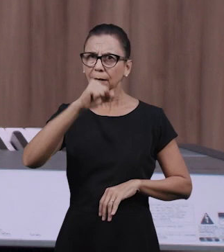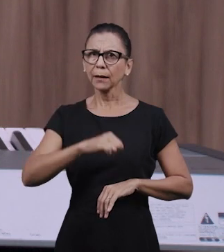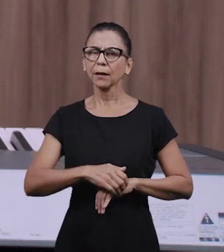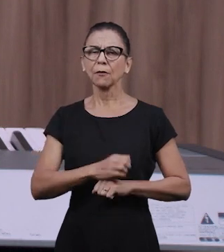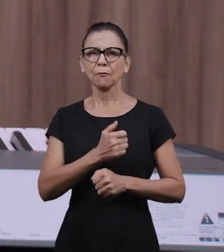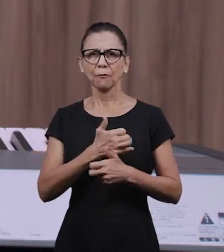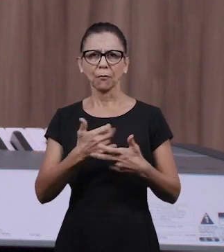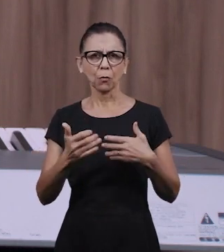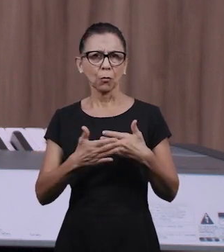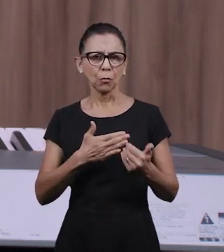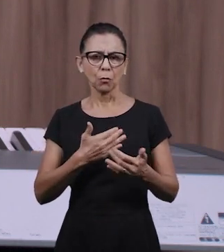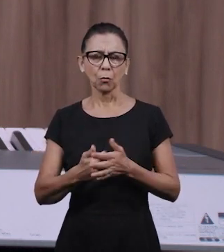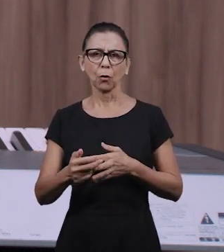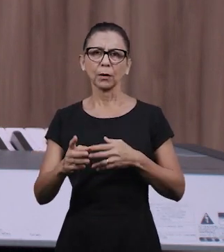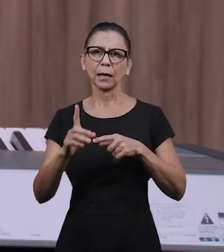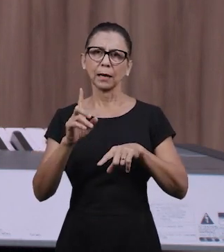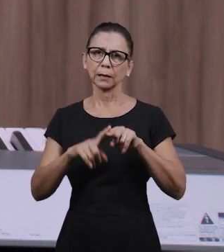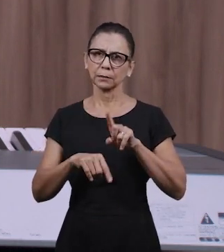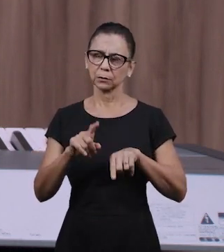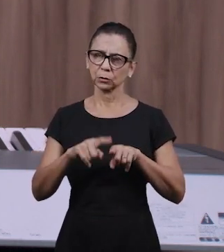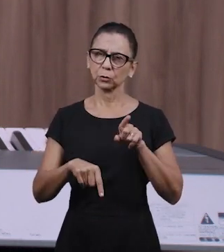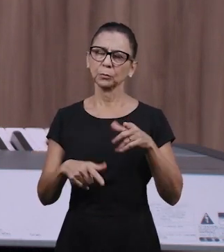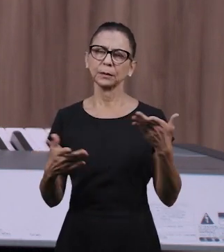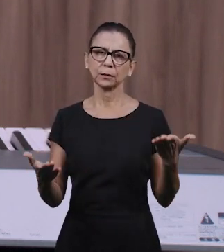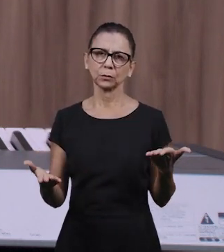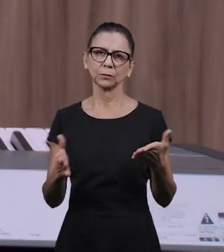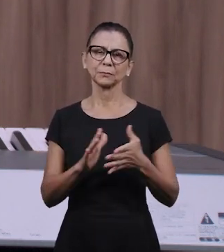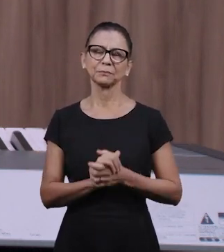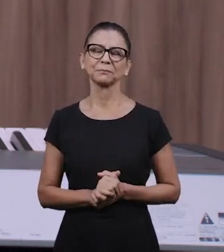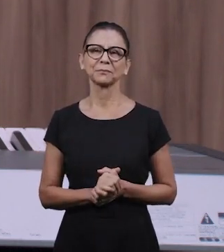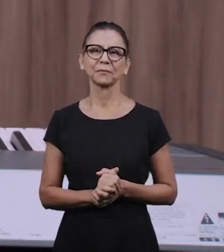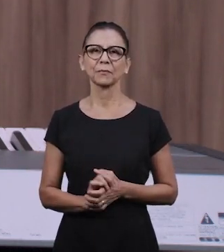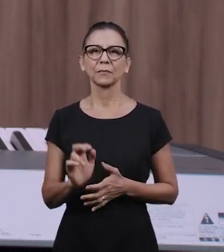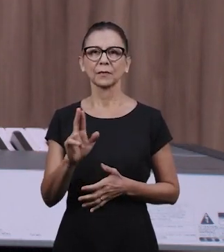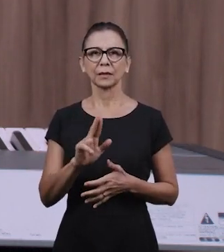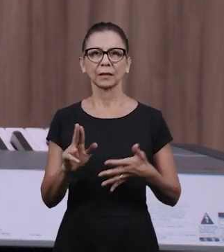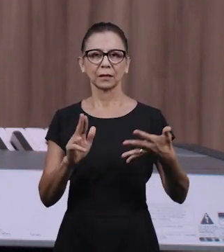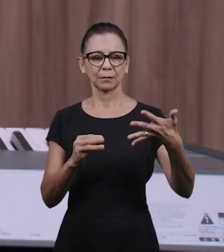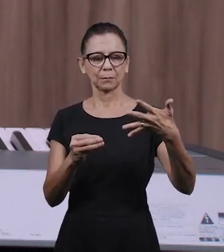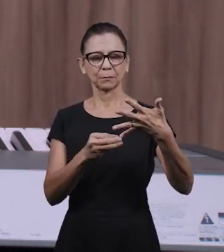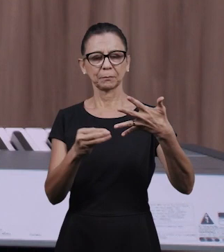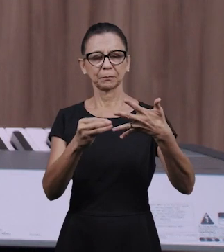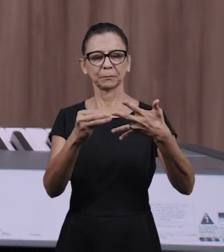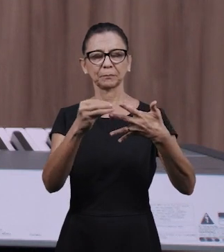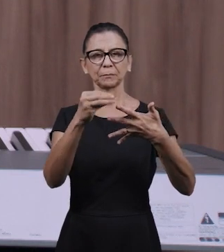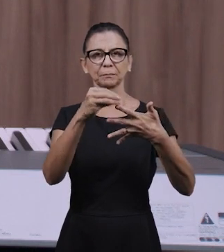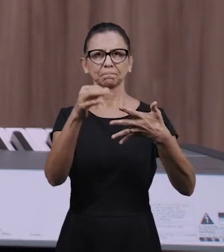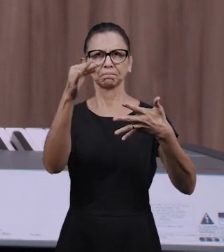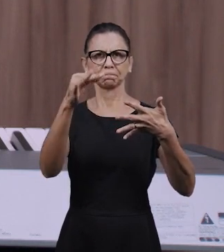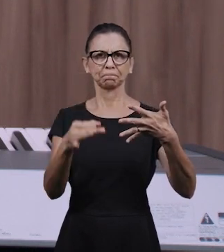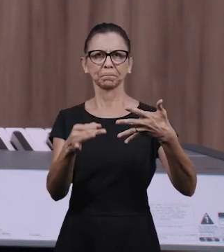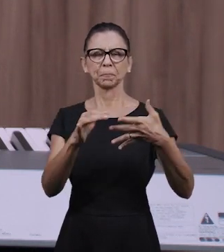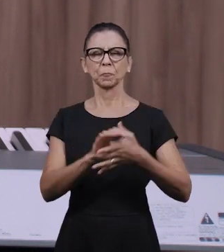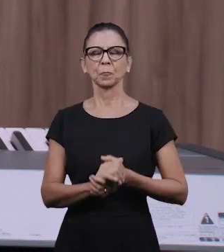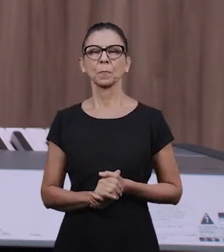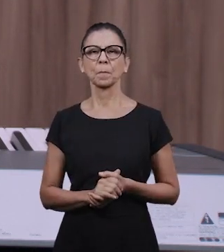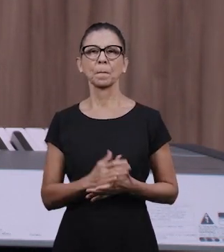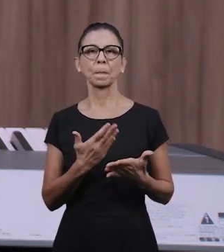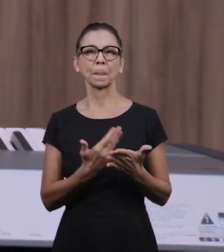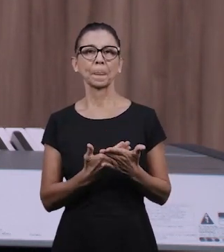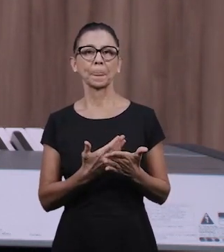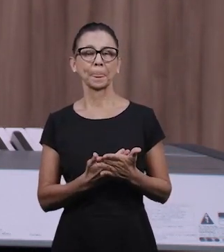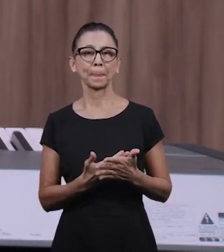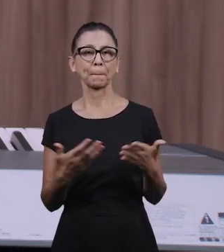vous utilisez la flûte, il faut savoir faire l'échelle dans la